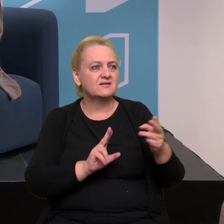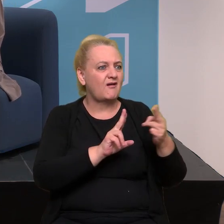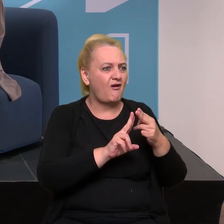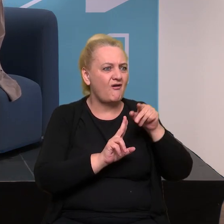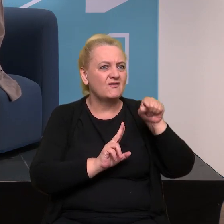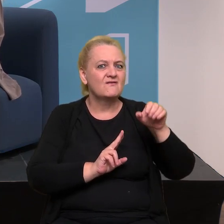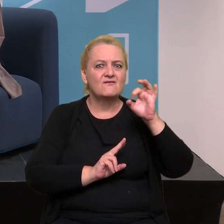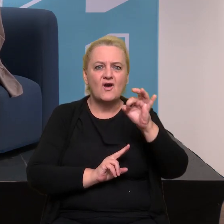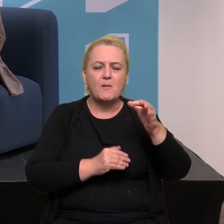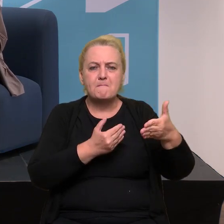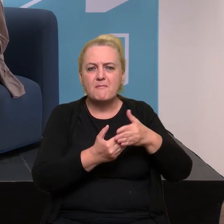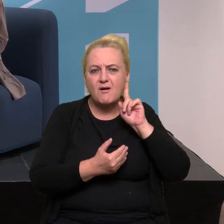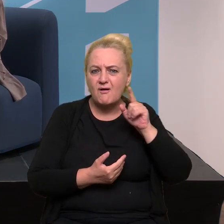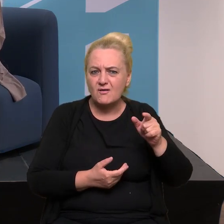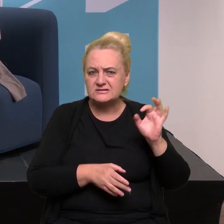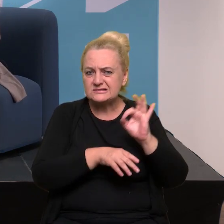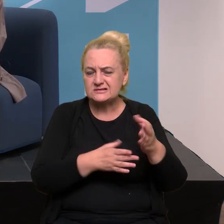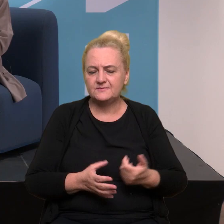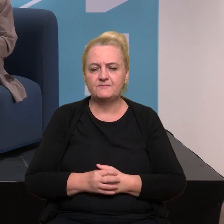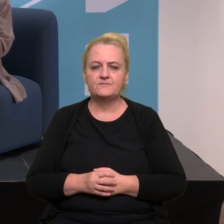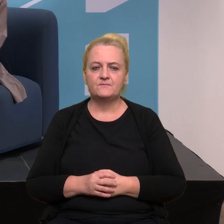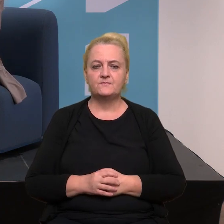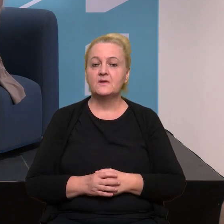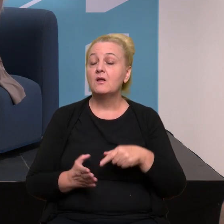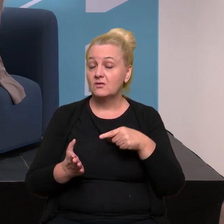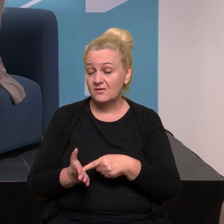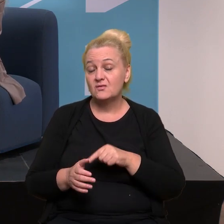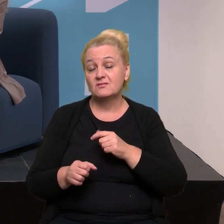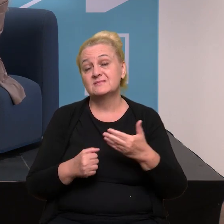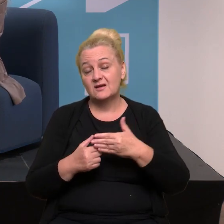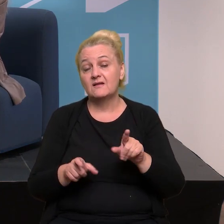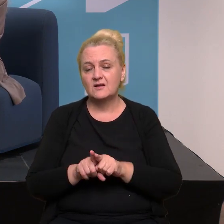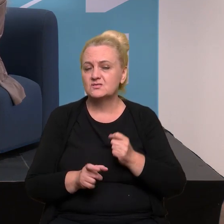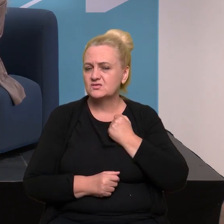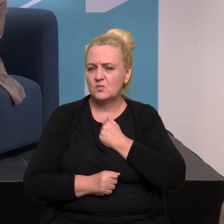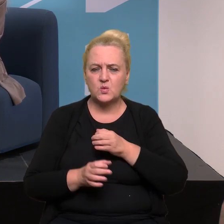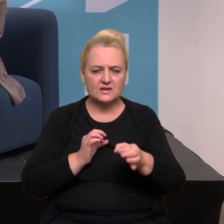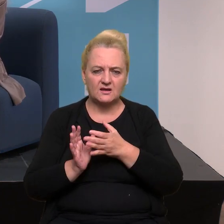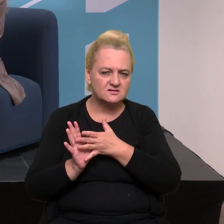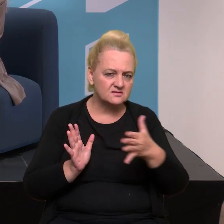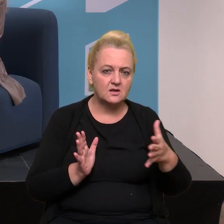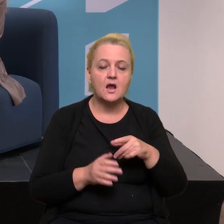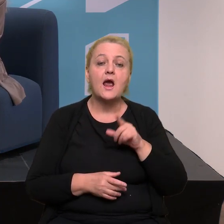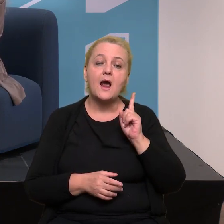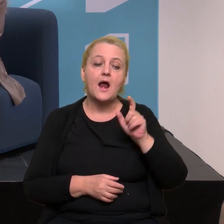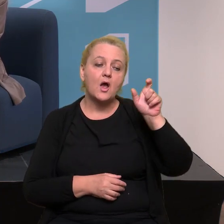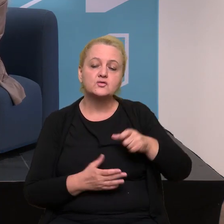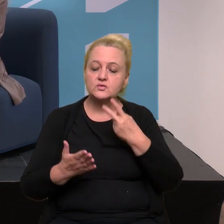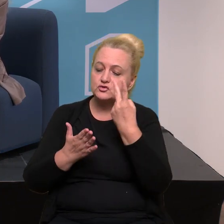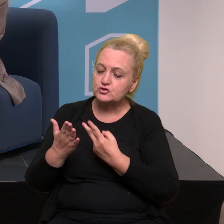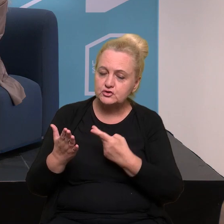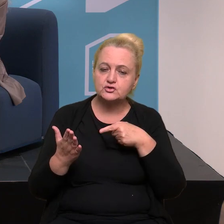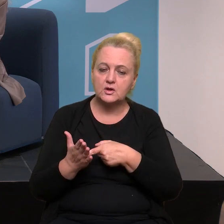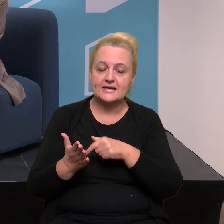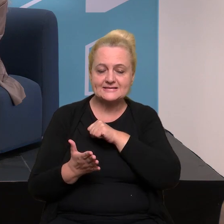oprawcy. Zakończenia dla mnie. Ona jest smutna do samego końca, ale czytelnik czy czytelniczka muszą sobie